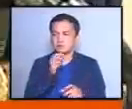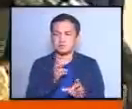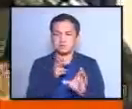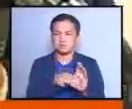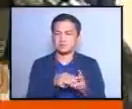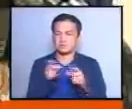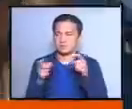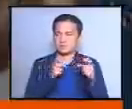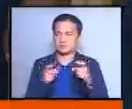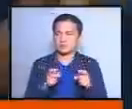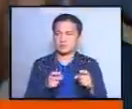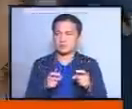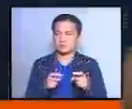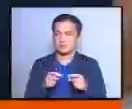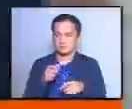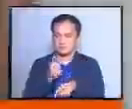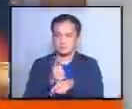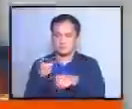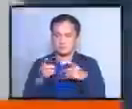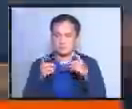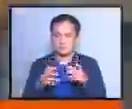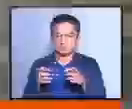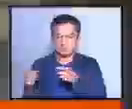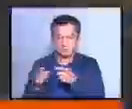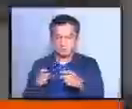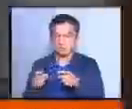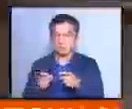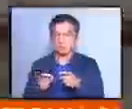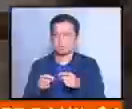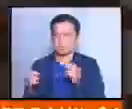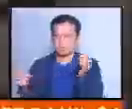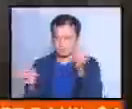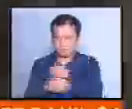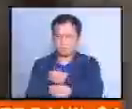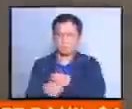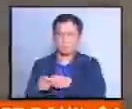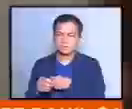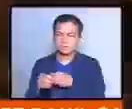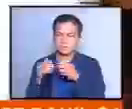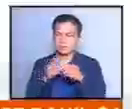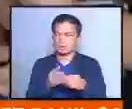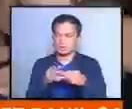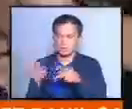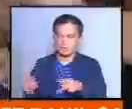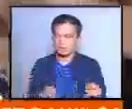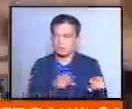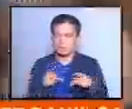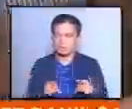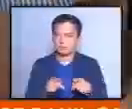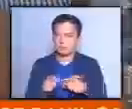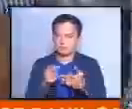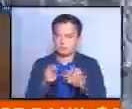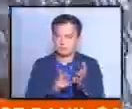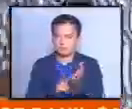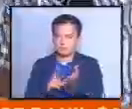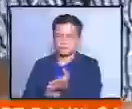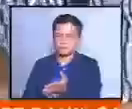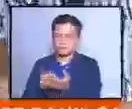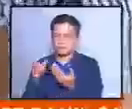sa mga operasyon. Bilang Deputy Director for Operations, sa opisina na lang siya mangunguna sa planning at pagpirma ng mga